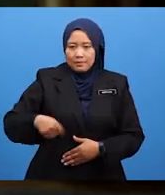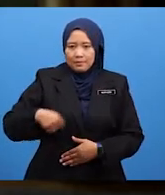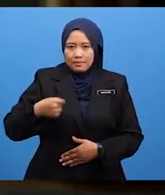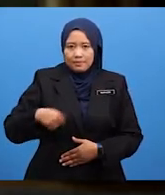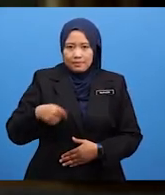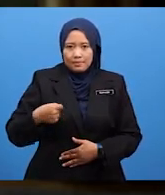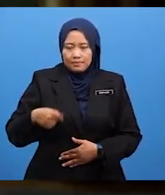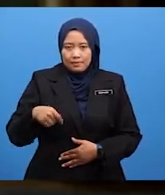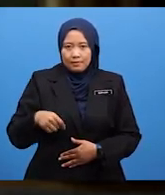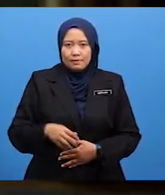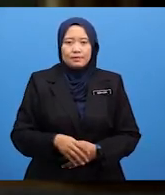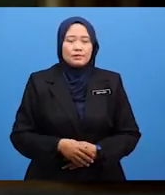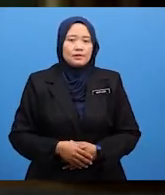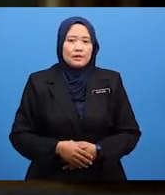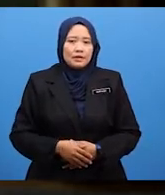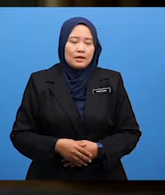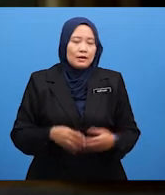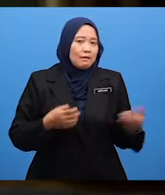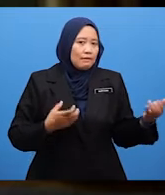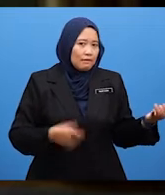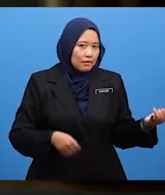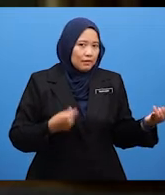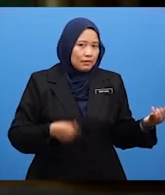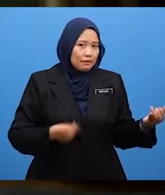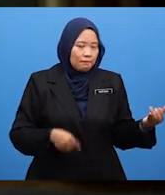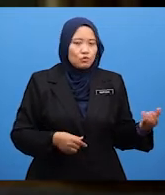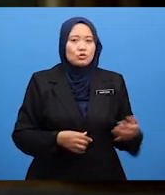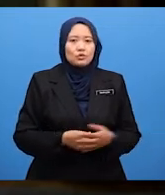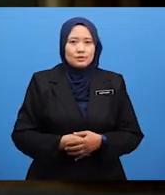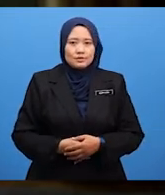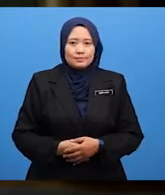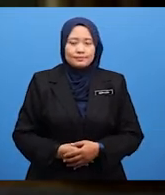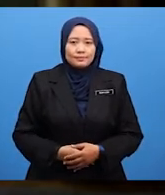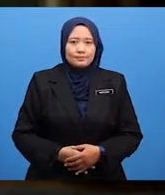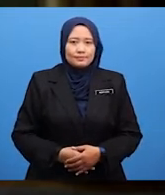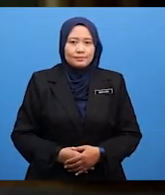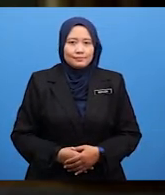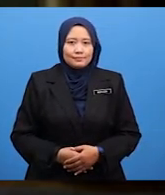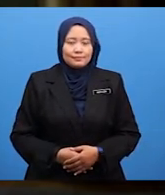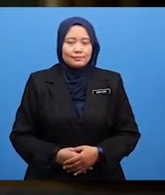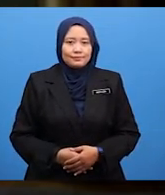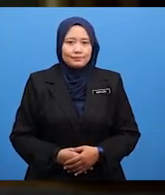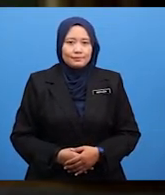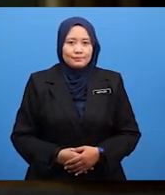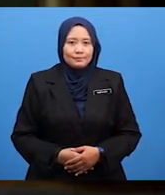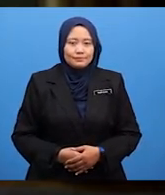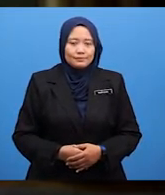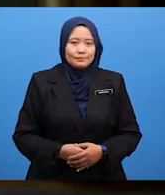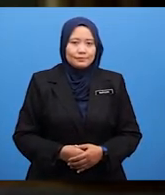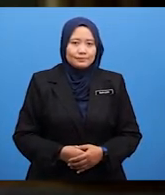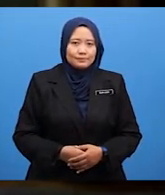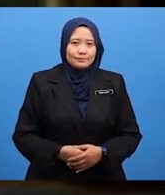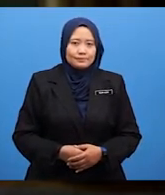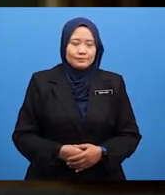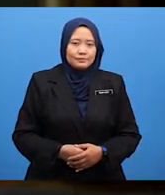didemonstrasikan oleh saudari Noor Syahirah dan juga Haziq. Jadi pertama, Haziq, apabila kita memetik